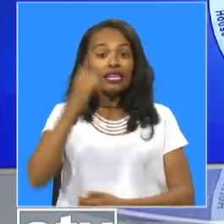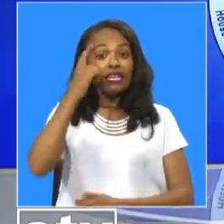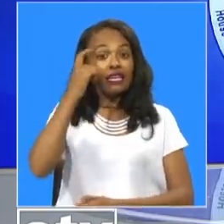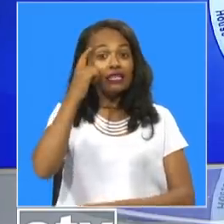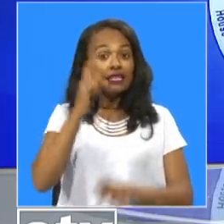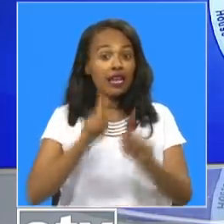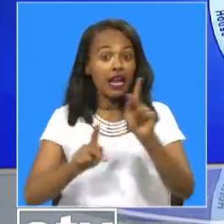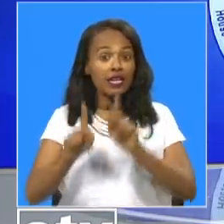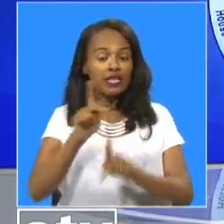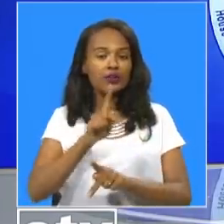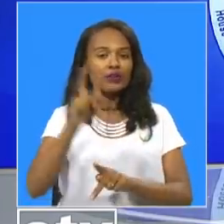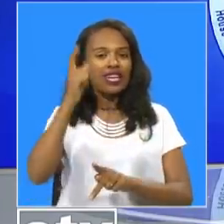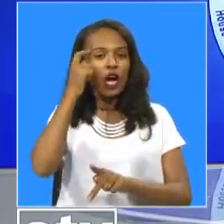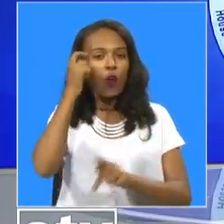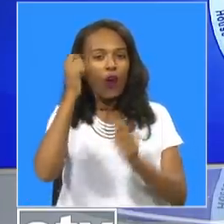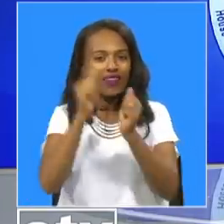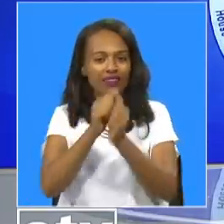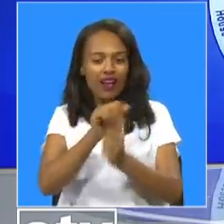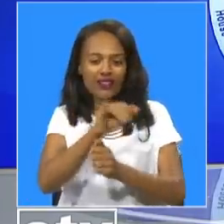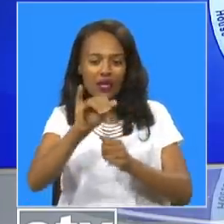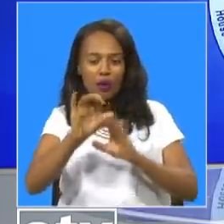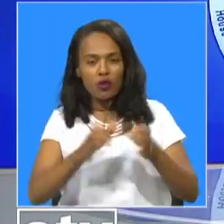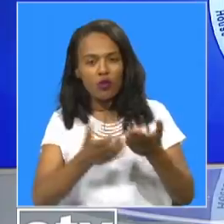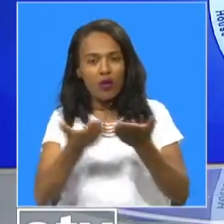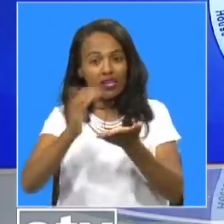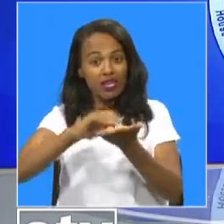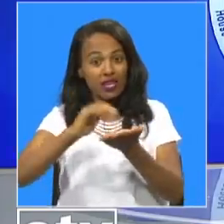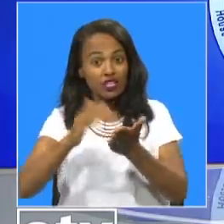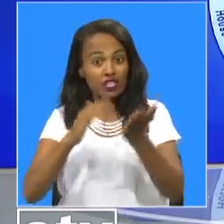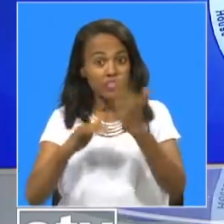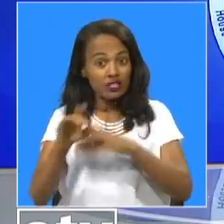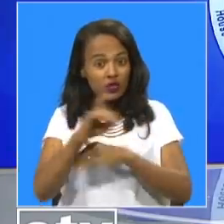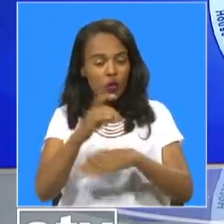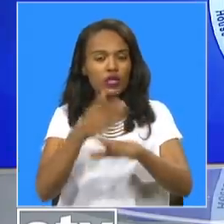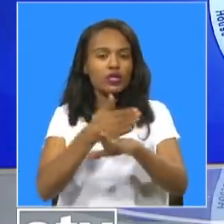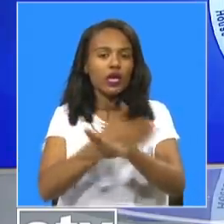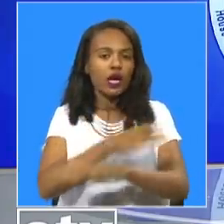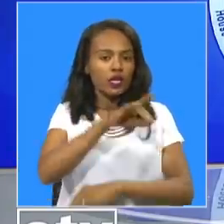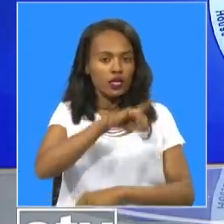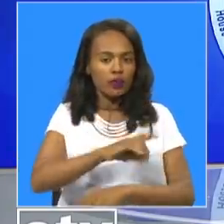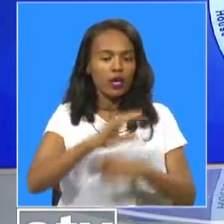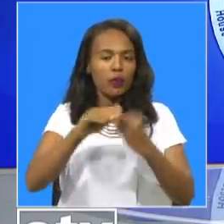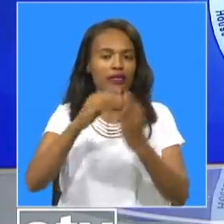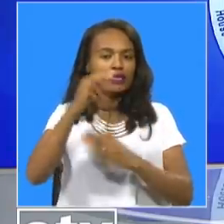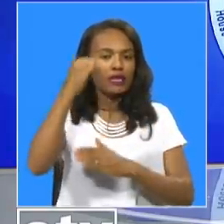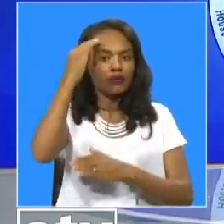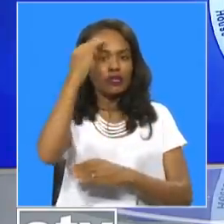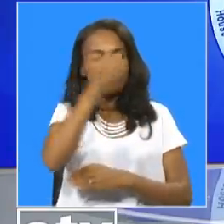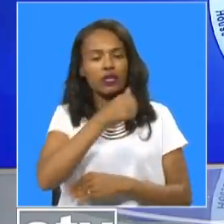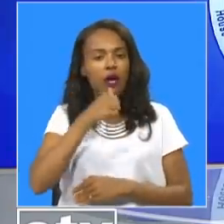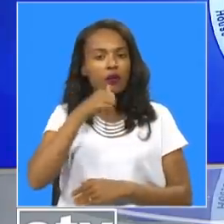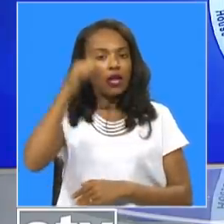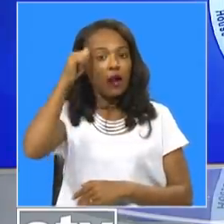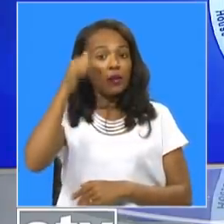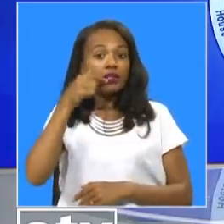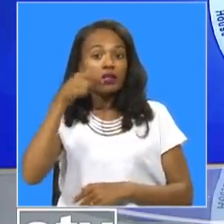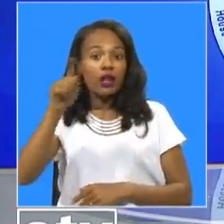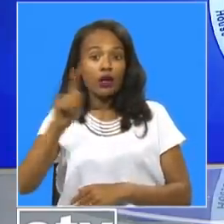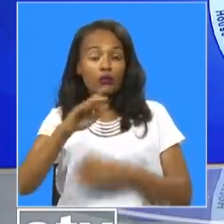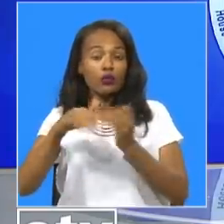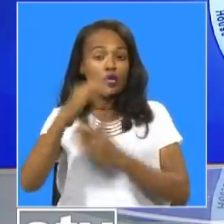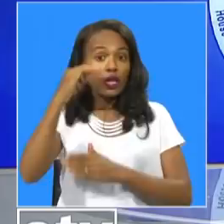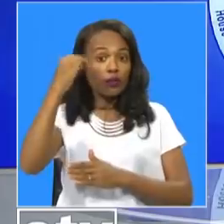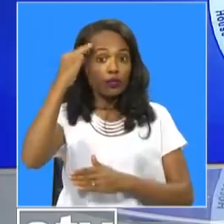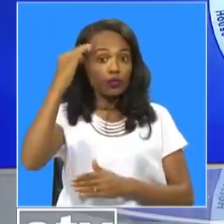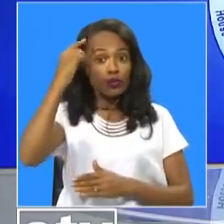የትግራይን ህዝብ ከህወሓት ጋር አንዳርጎ ማቅረብ ተደጋጋሚ ችግር በመሆኑ ሊስተካከል እንደሚገባው ጠቅላይ ሚኒስትር አብይ አህመድ አሳሰቡ። ጠቅላይ